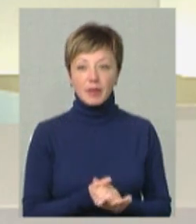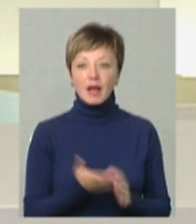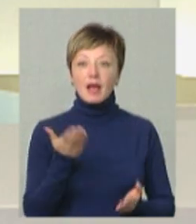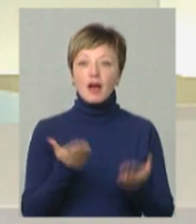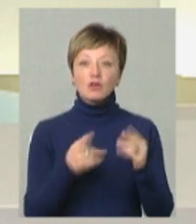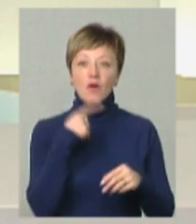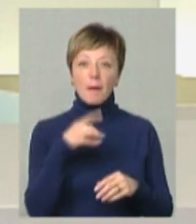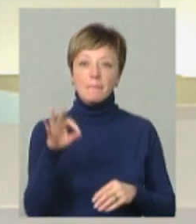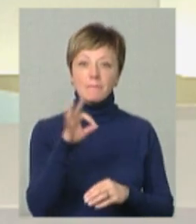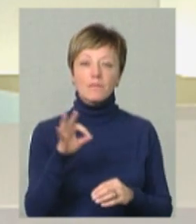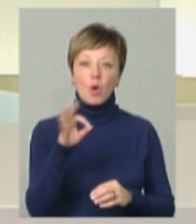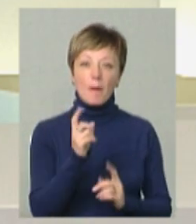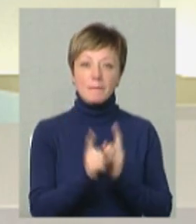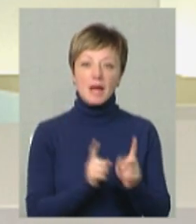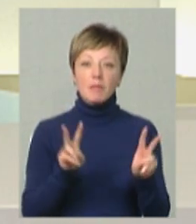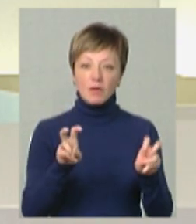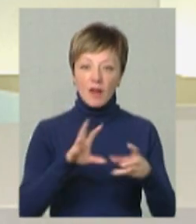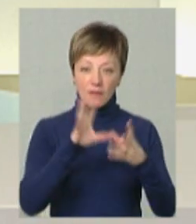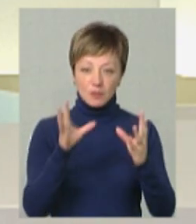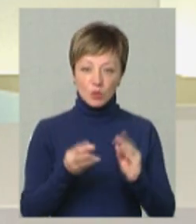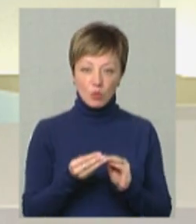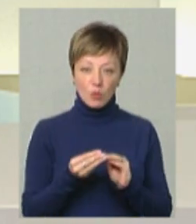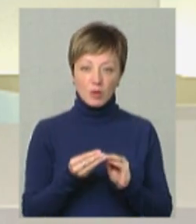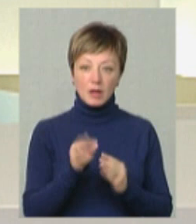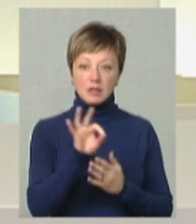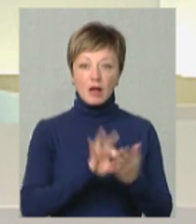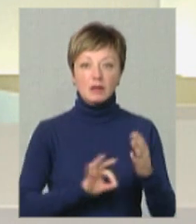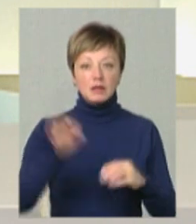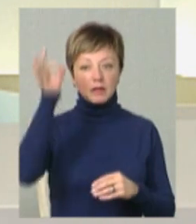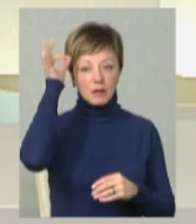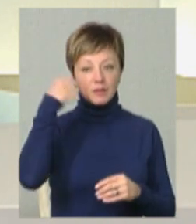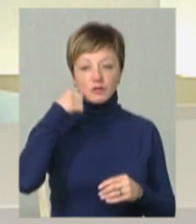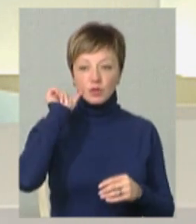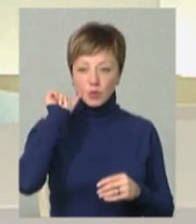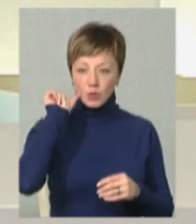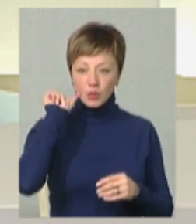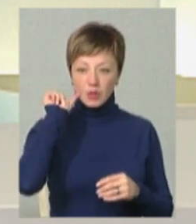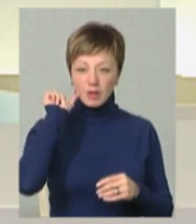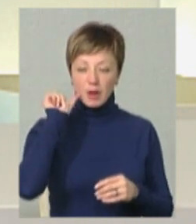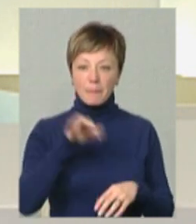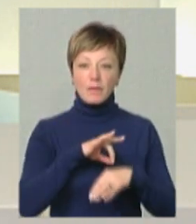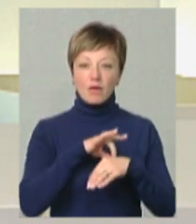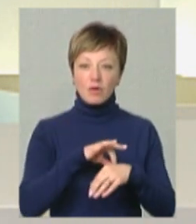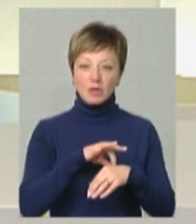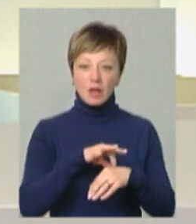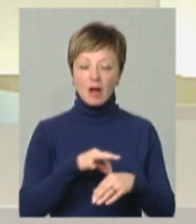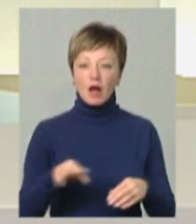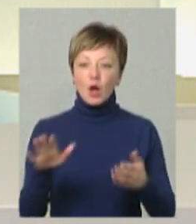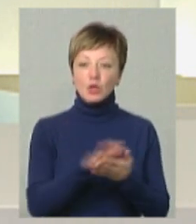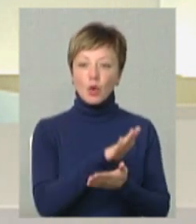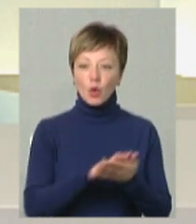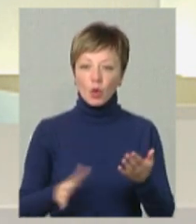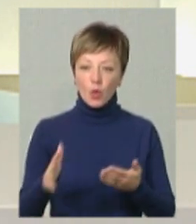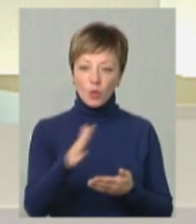про перейменування в цілому, то відразу спадає на думку, вчора ми проводили толоку для наших